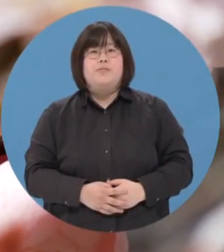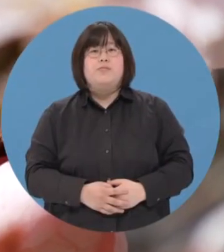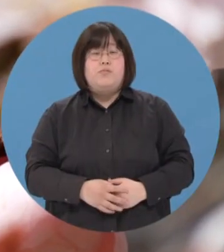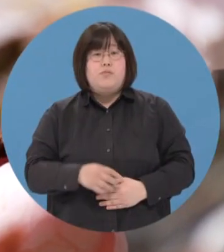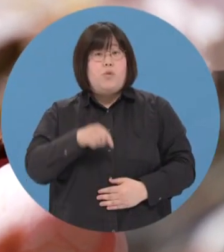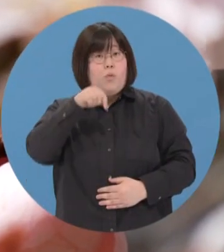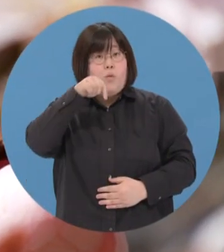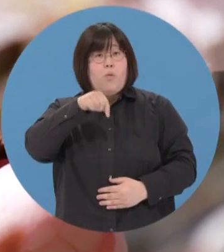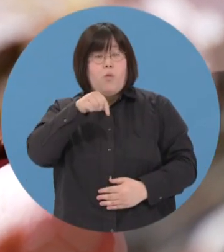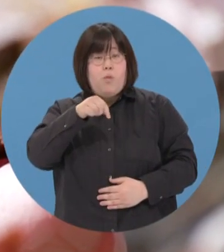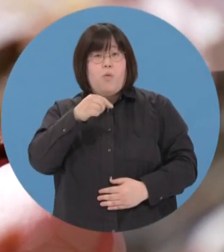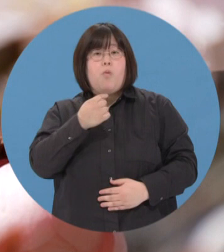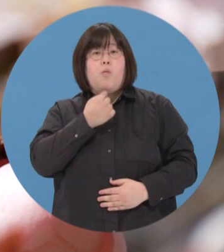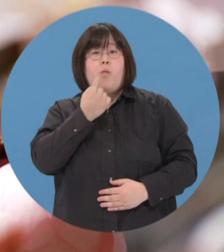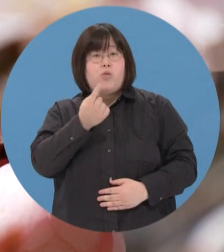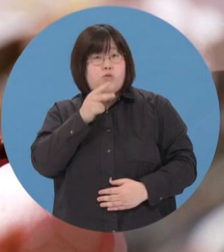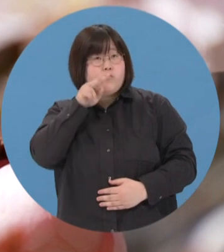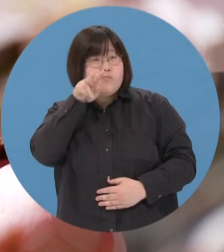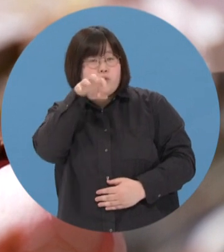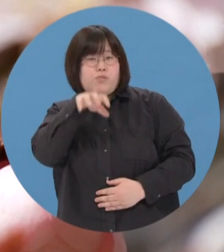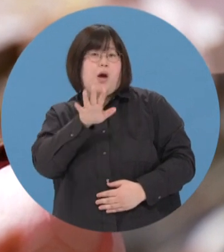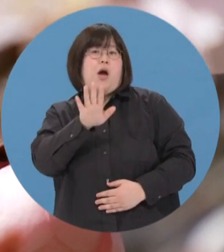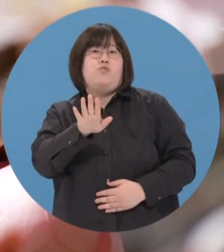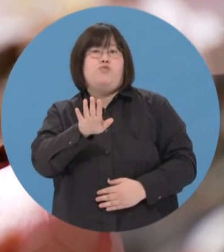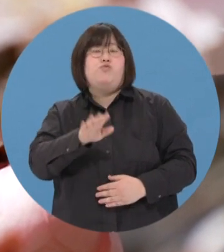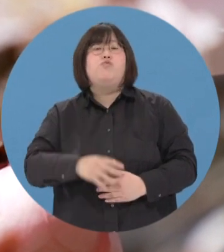梅の里のもう一つの見どころが、